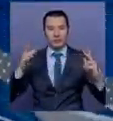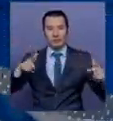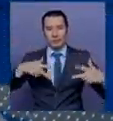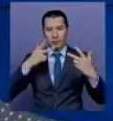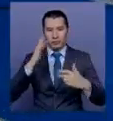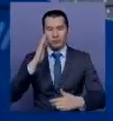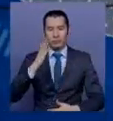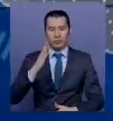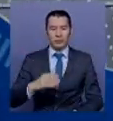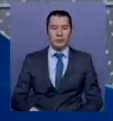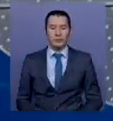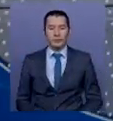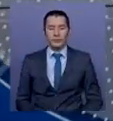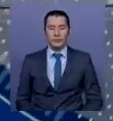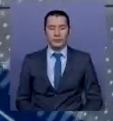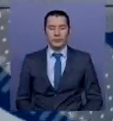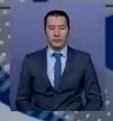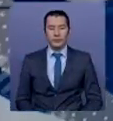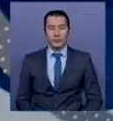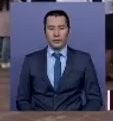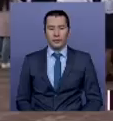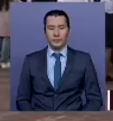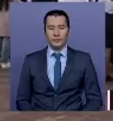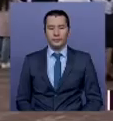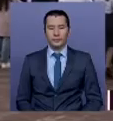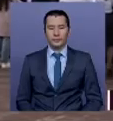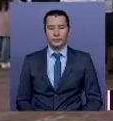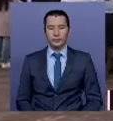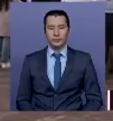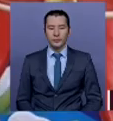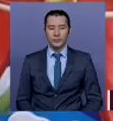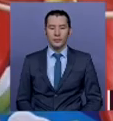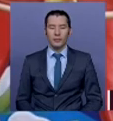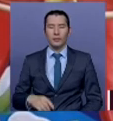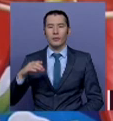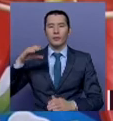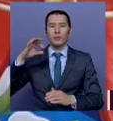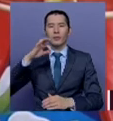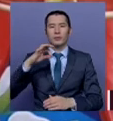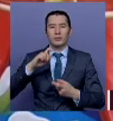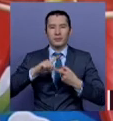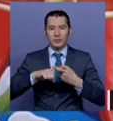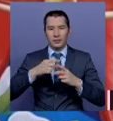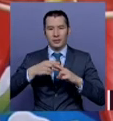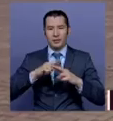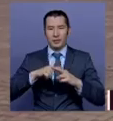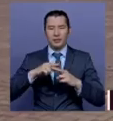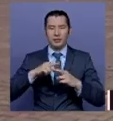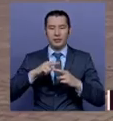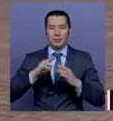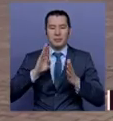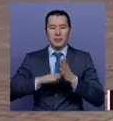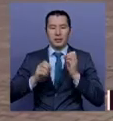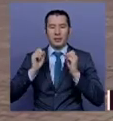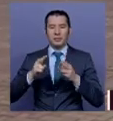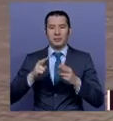басшысы Ләззат Жылқыбаева өткізген брифинг барысында мәлім болды. Онда ол түлектердің санитарлық талаптары мен қауіпсіздік нормаларын